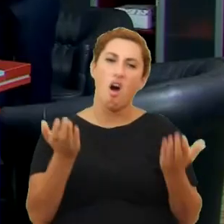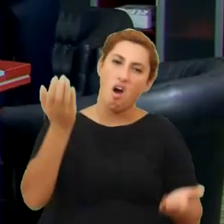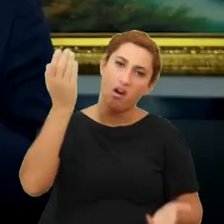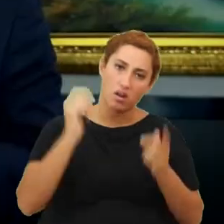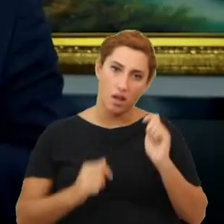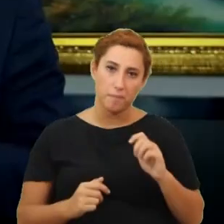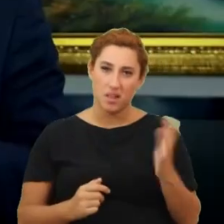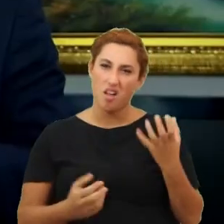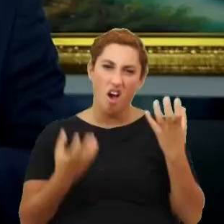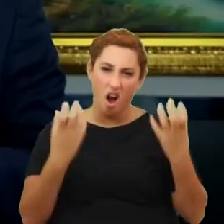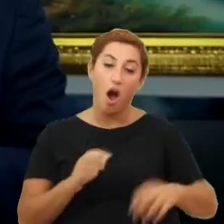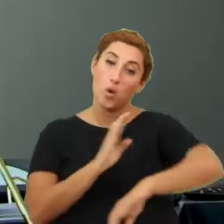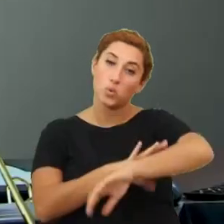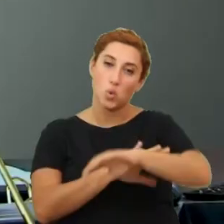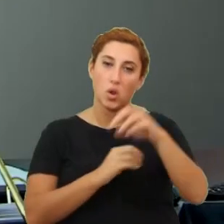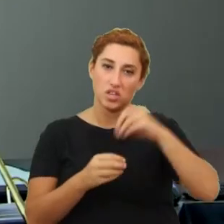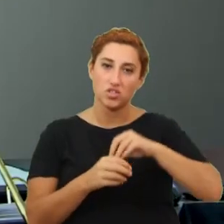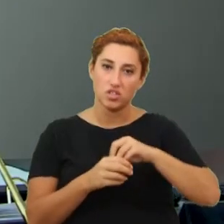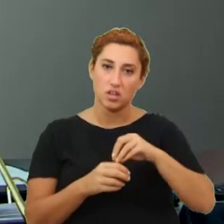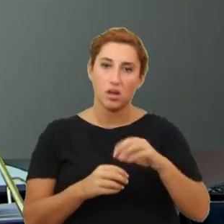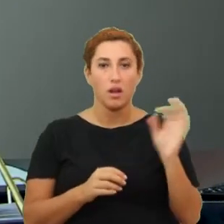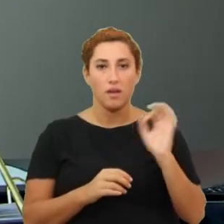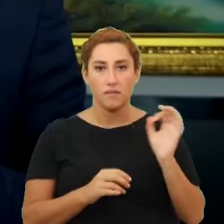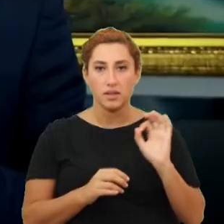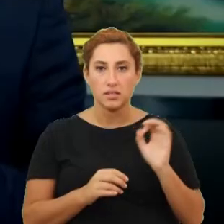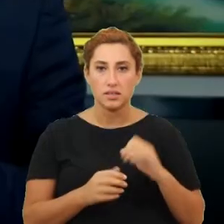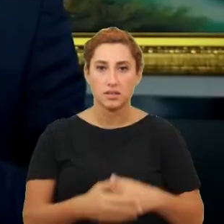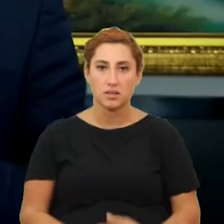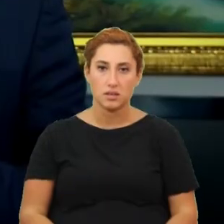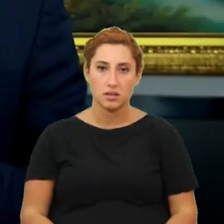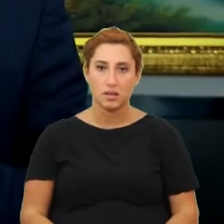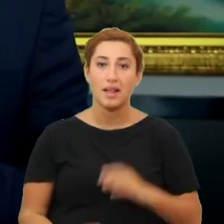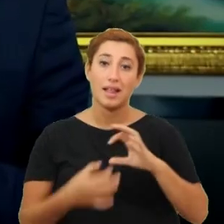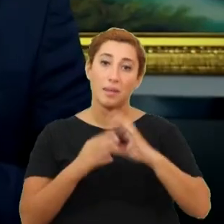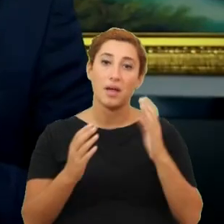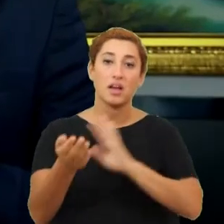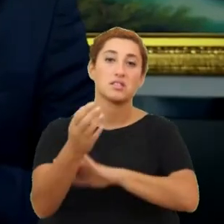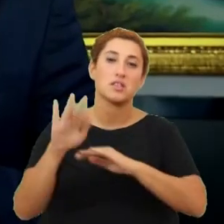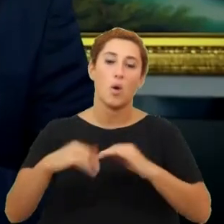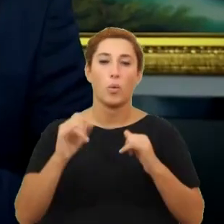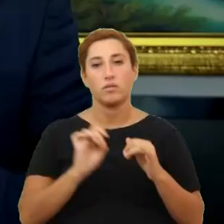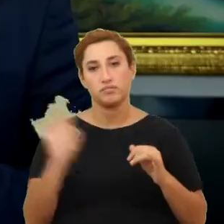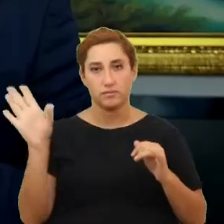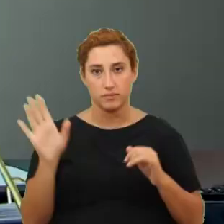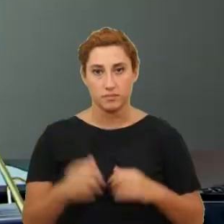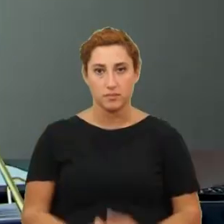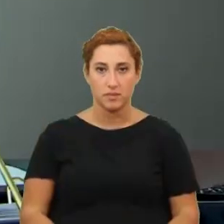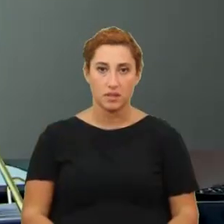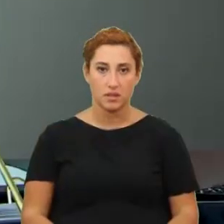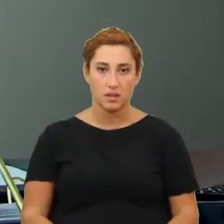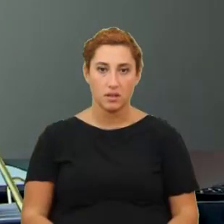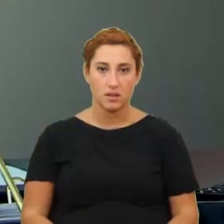bastı. Hani ağır olan top sol kefede. Evet. Demek ki sağ kefedekiler oyun dışı.